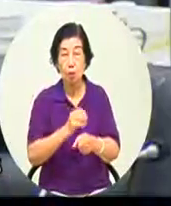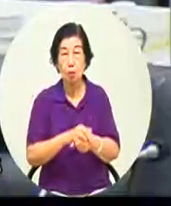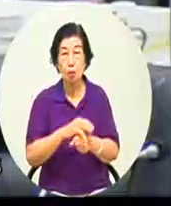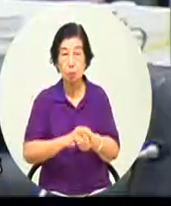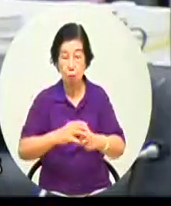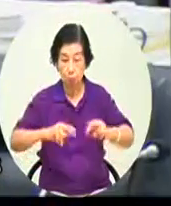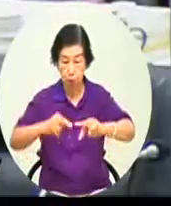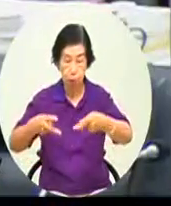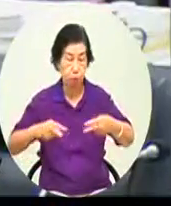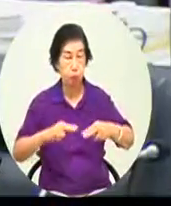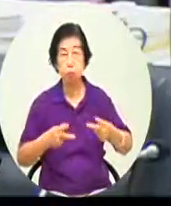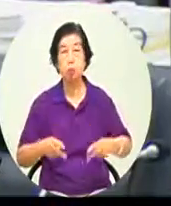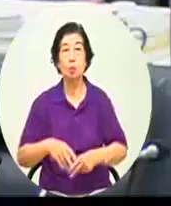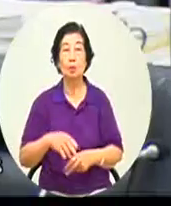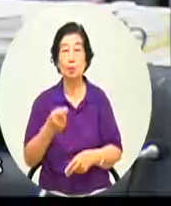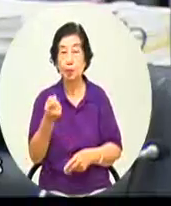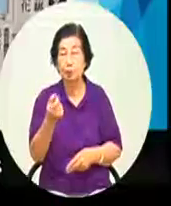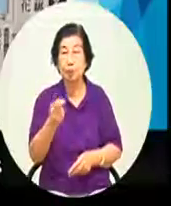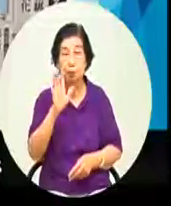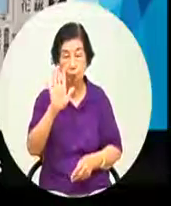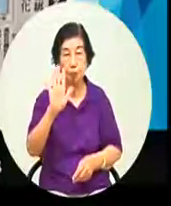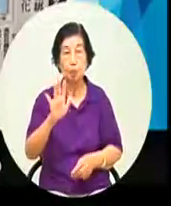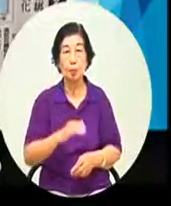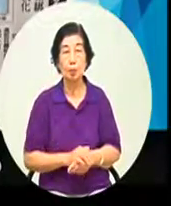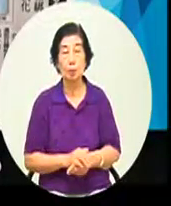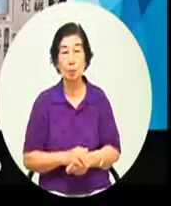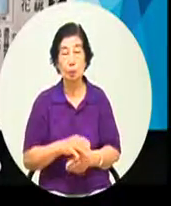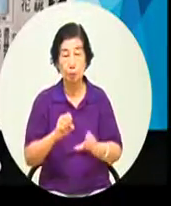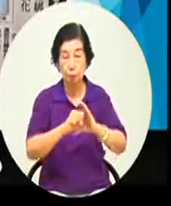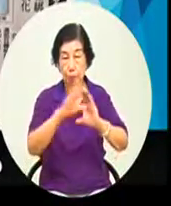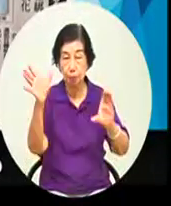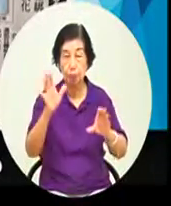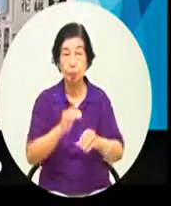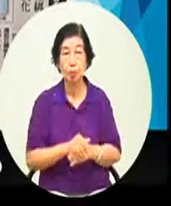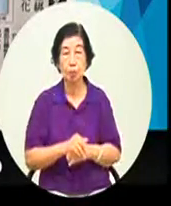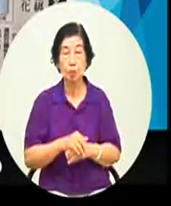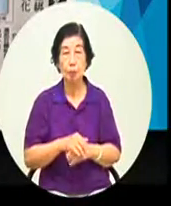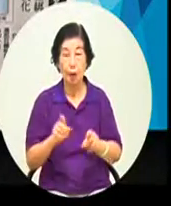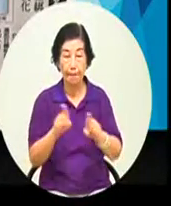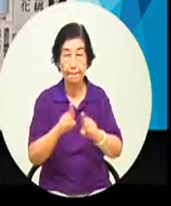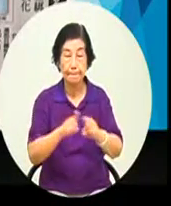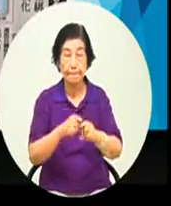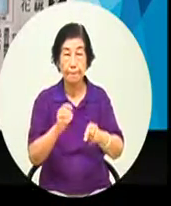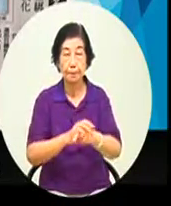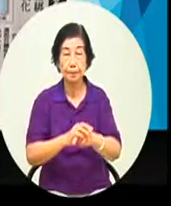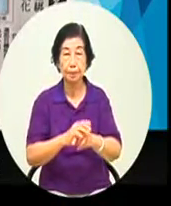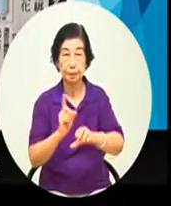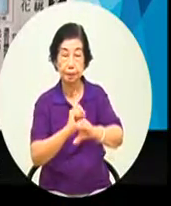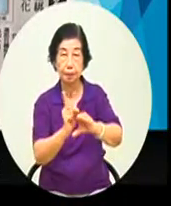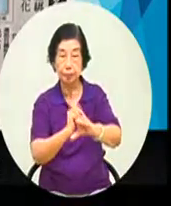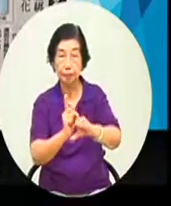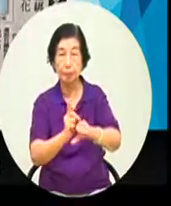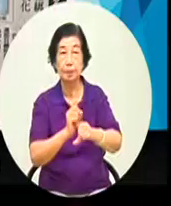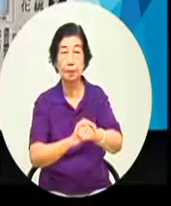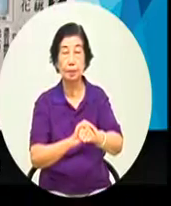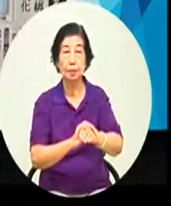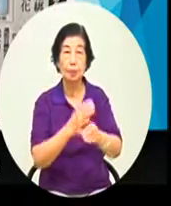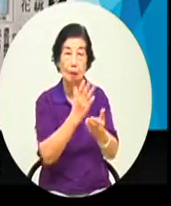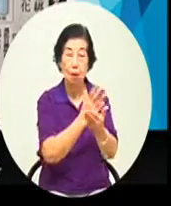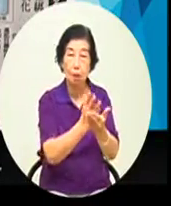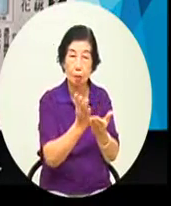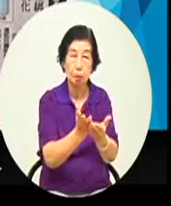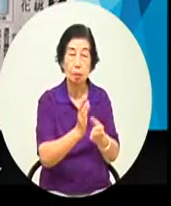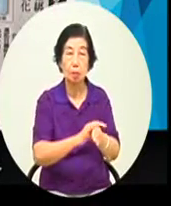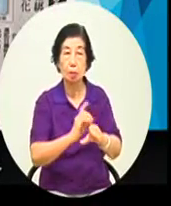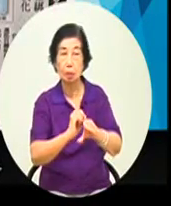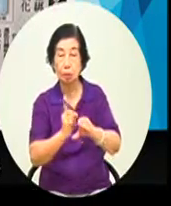正。那我们来看一下这一张表哈，我们一般的计程车啊，跟多元化计程车啊，这个基本上都是属